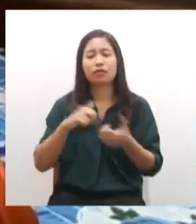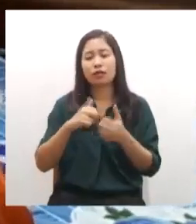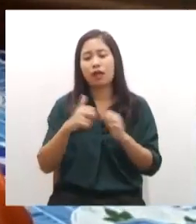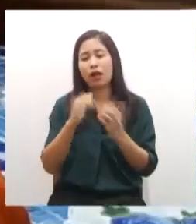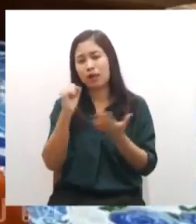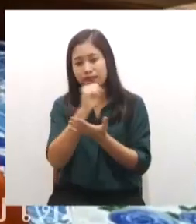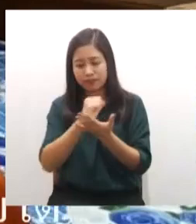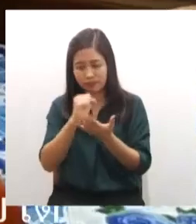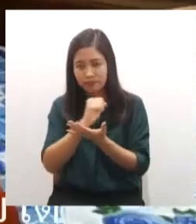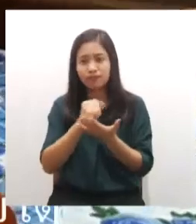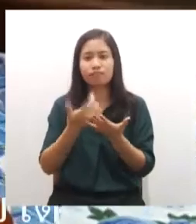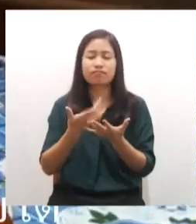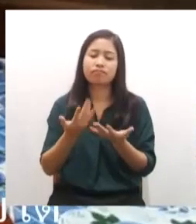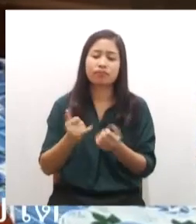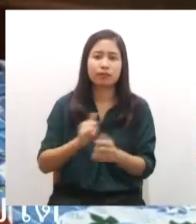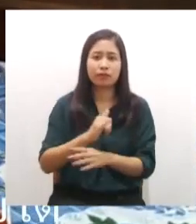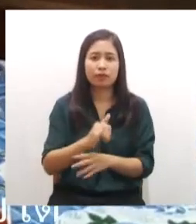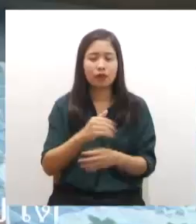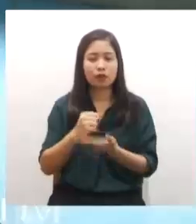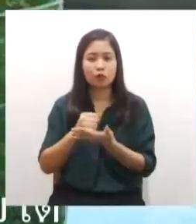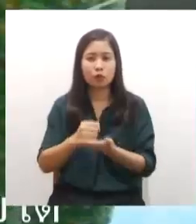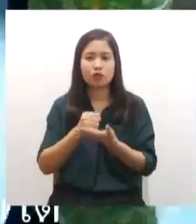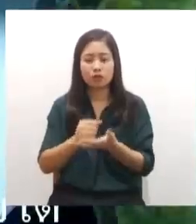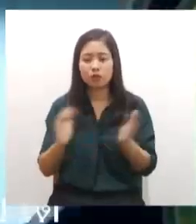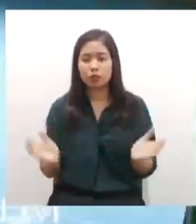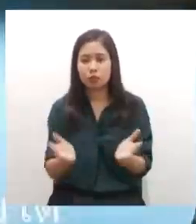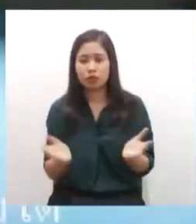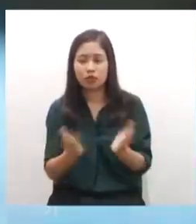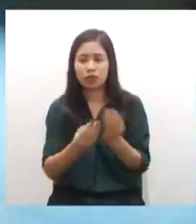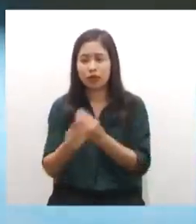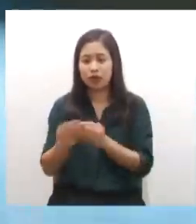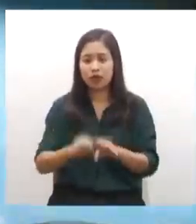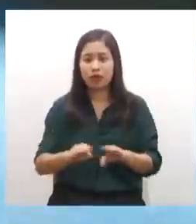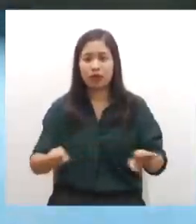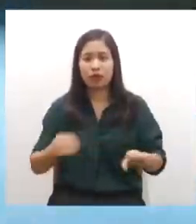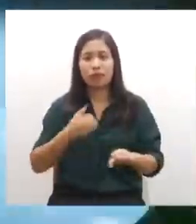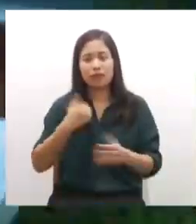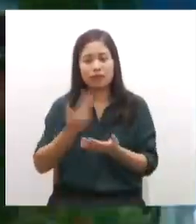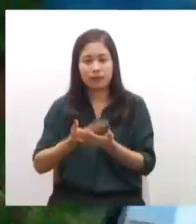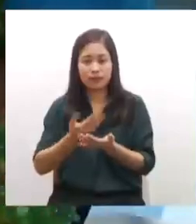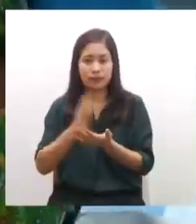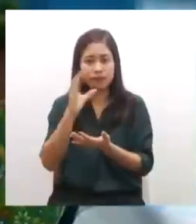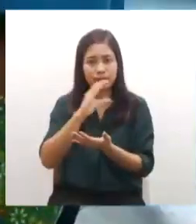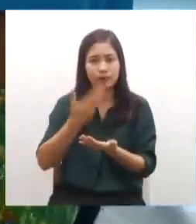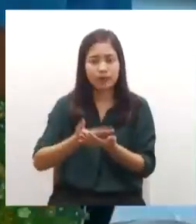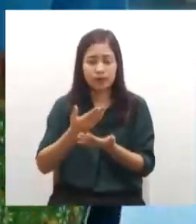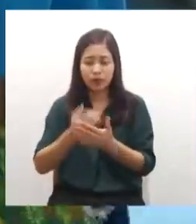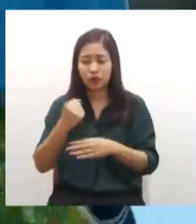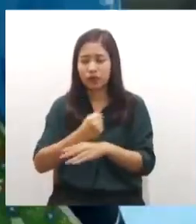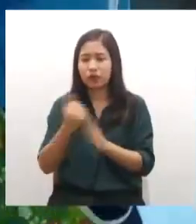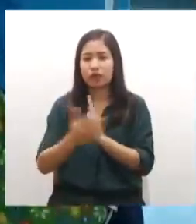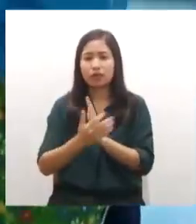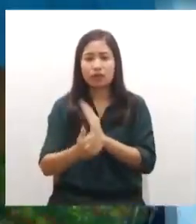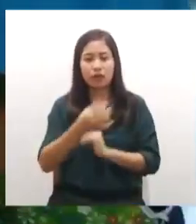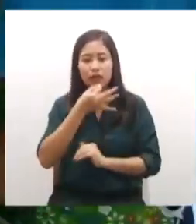พติดก็ได้เข้าไปดำเนินการช่วยเหลือและส่งเสริมให้เด็กได้มีรายได้คือจะฝึกทักษะอาชีพให้กับ